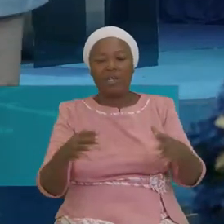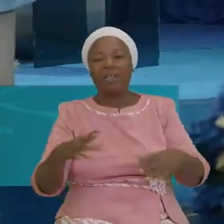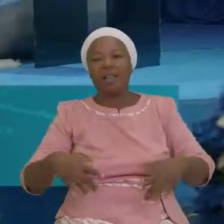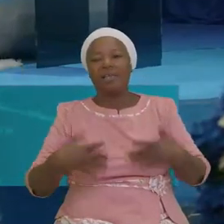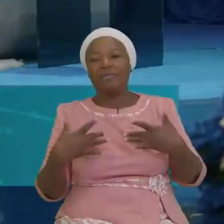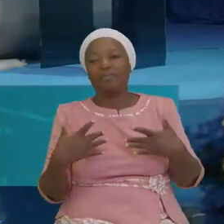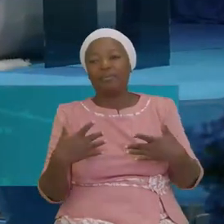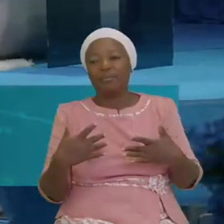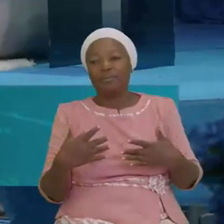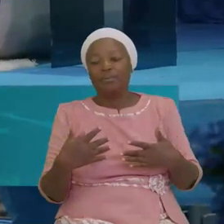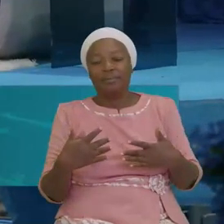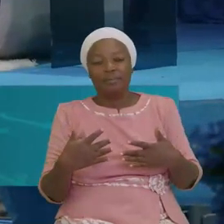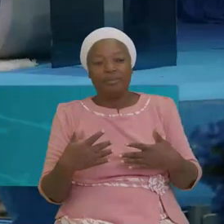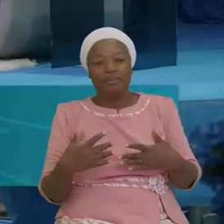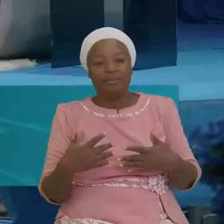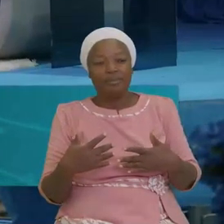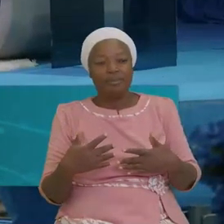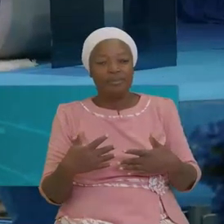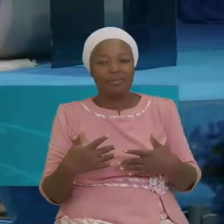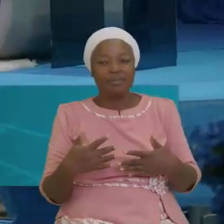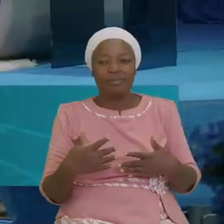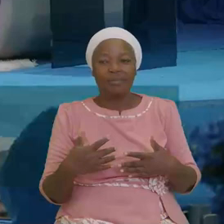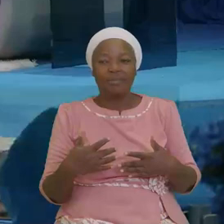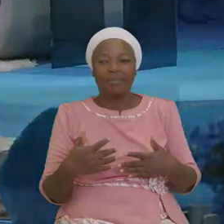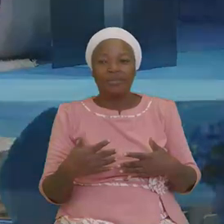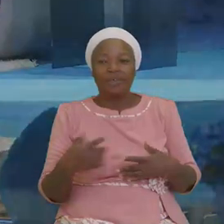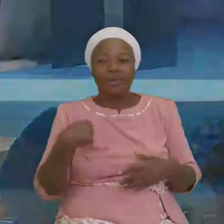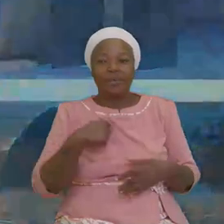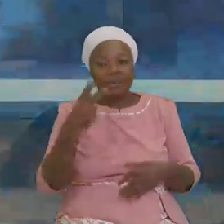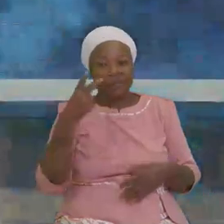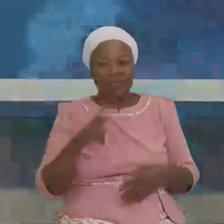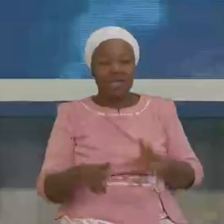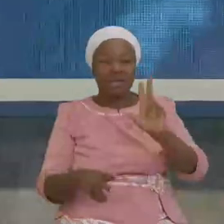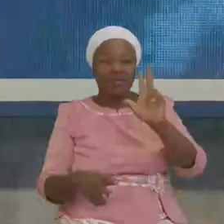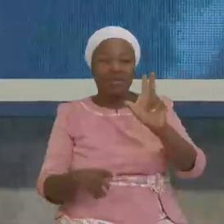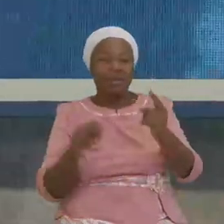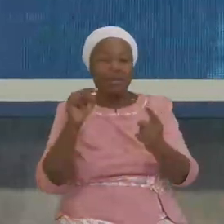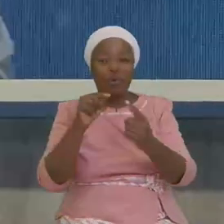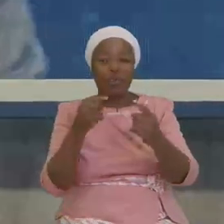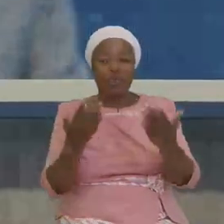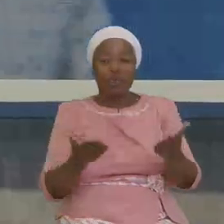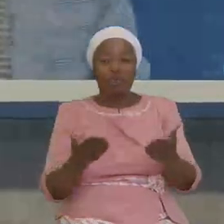source inépuisable de la vie abondante.